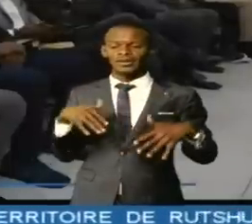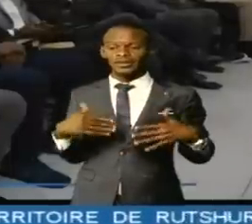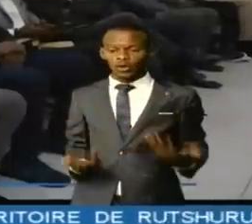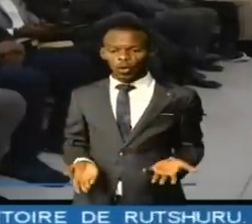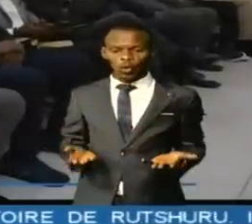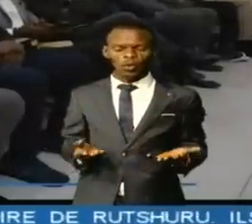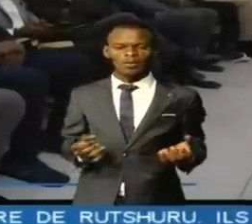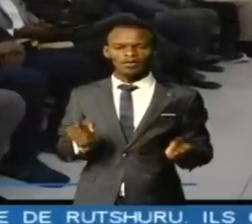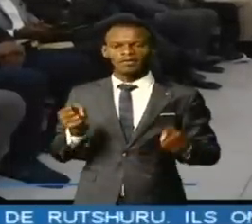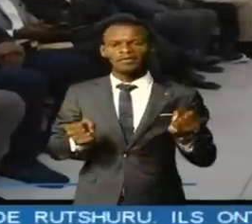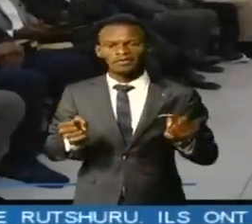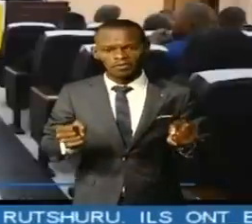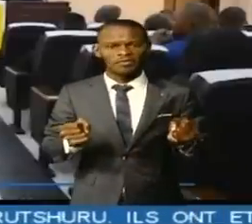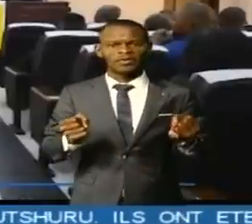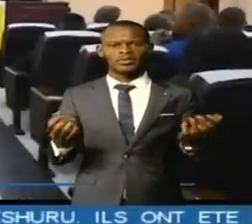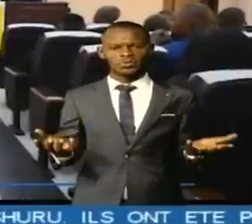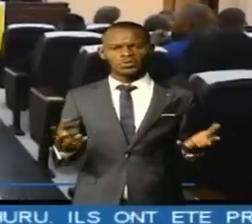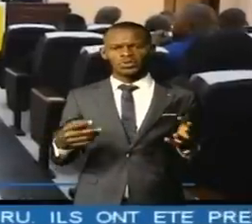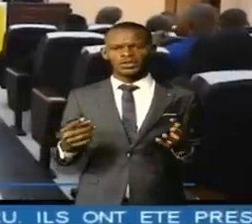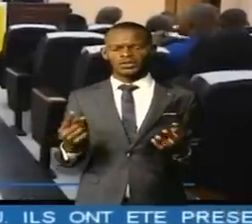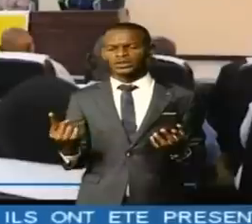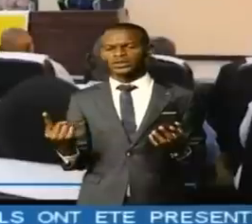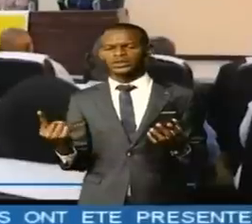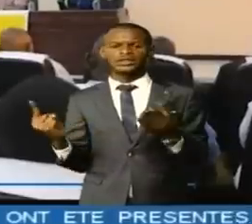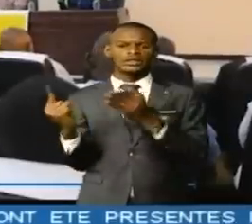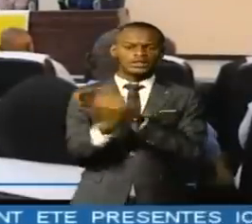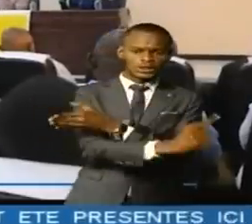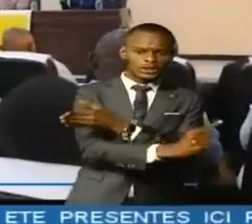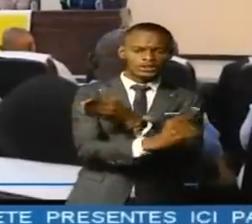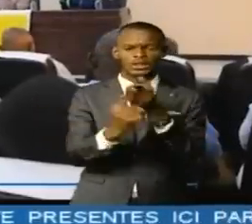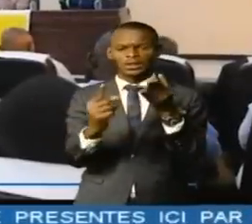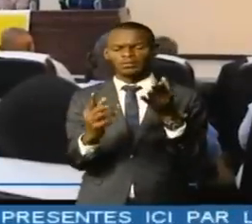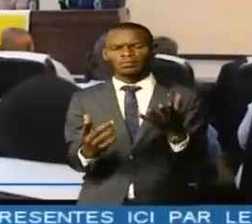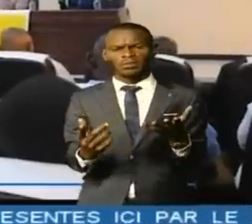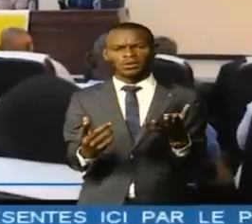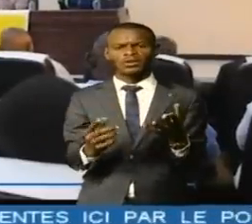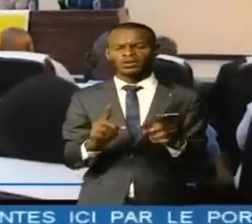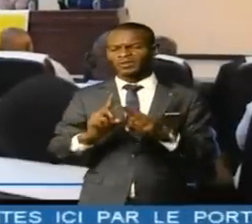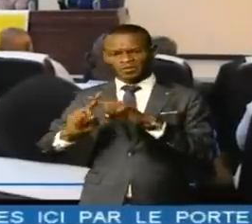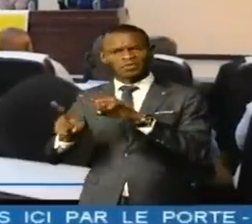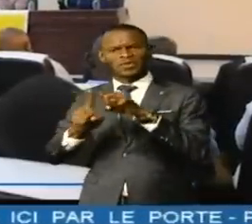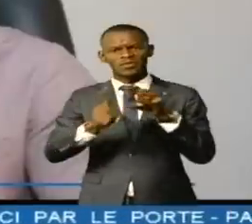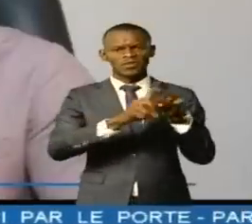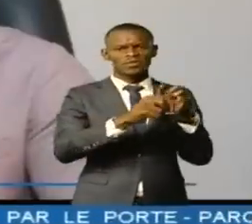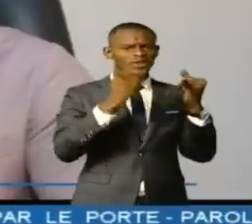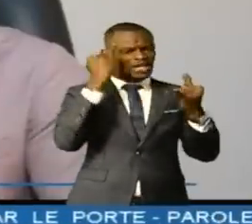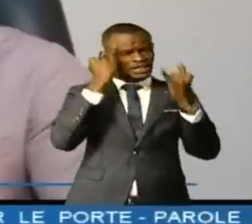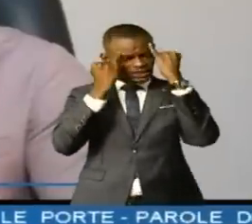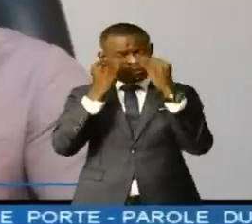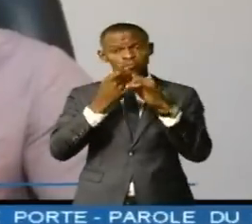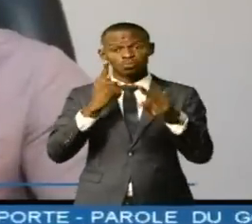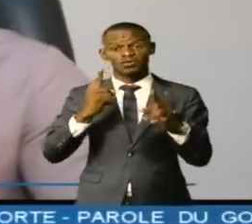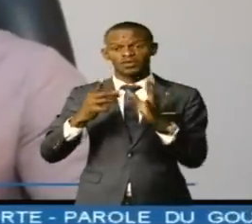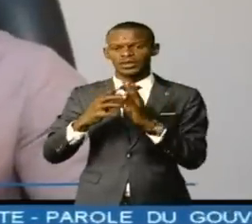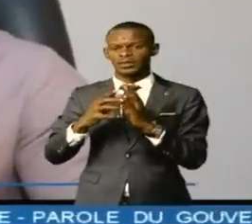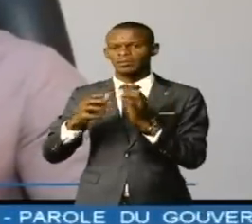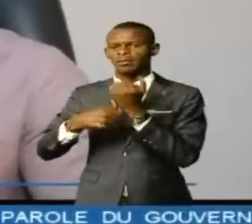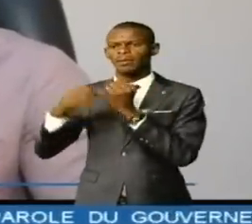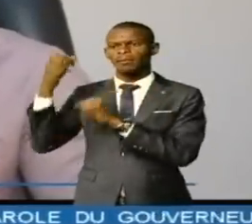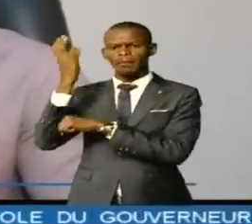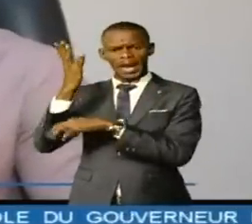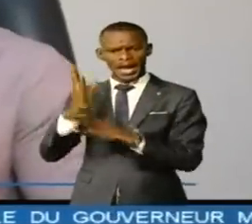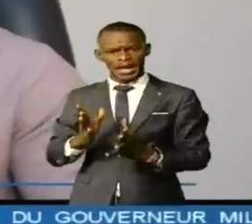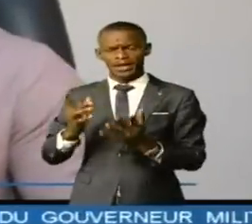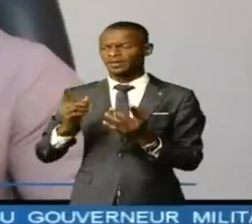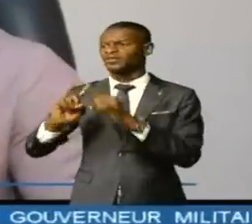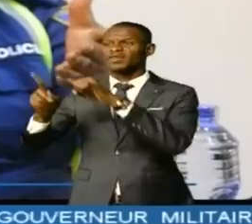responsabilité collective dans le domaine de la circulation routière. Divers orateurs et experts venus des structures spécialisées, parmi lesquelles